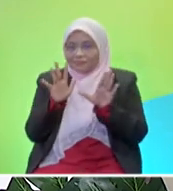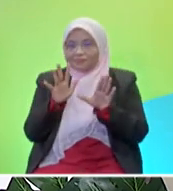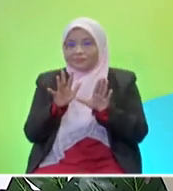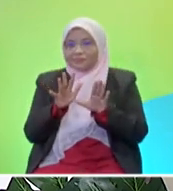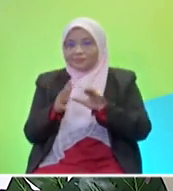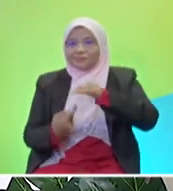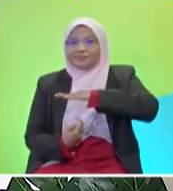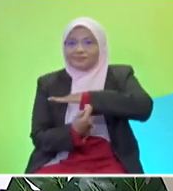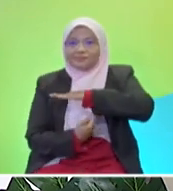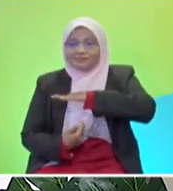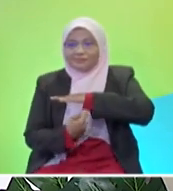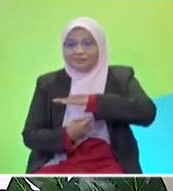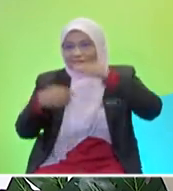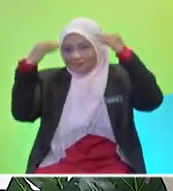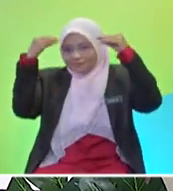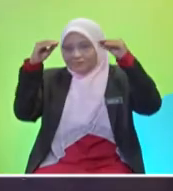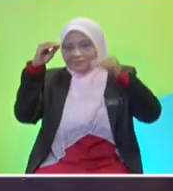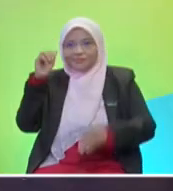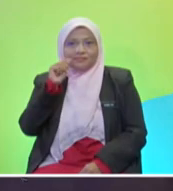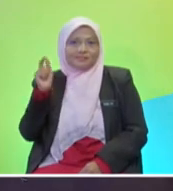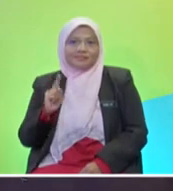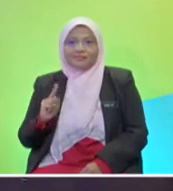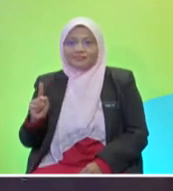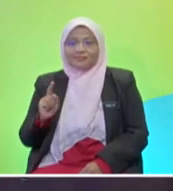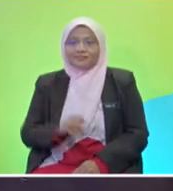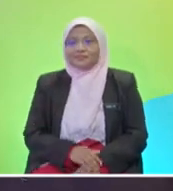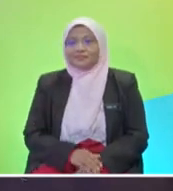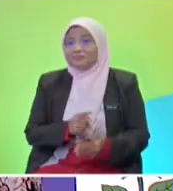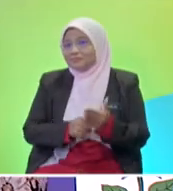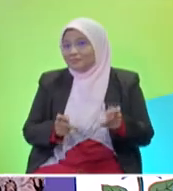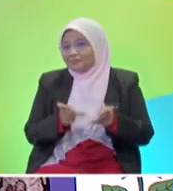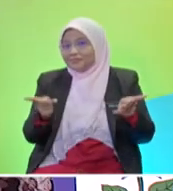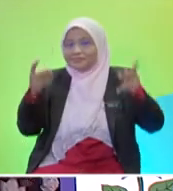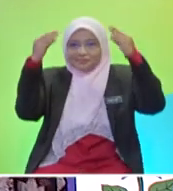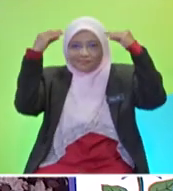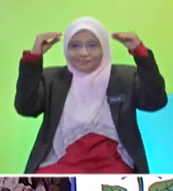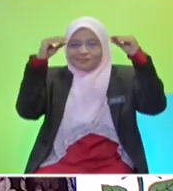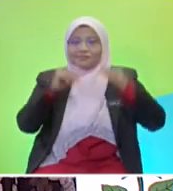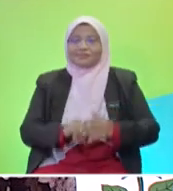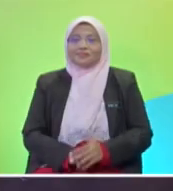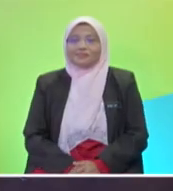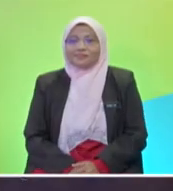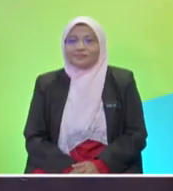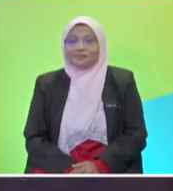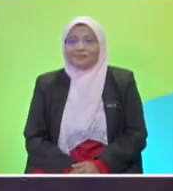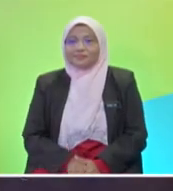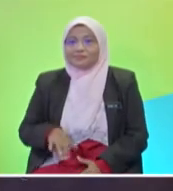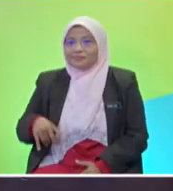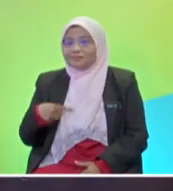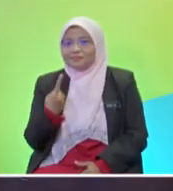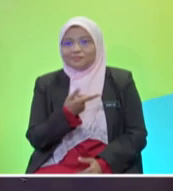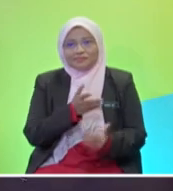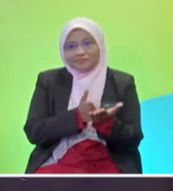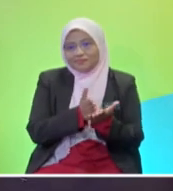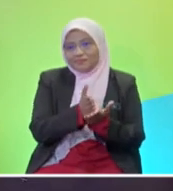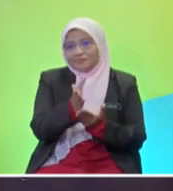Muhammad Nuruddin. Assalamualaikum Cikgu. Assalamualaikum. Apa khabar Cikgu? Baik, alhamdulillah Mira. Baiklah, sebelum kita teruskan sesi